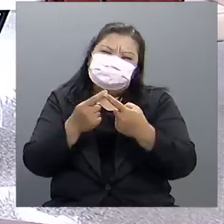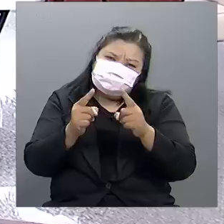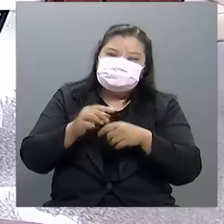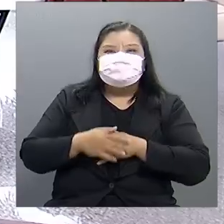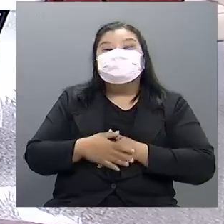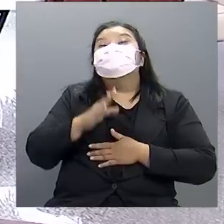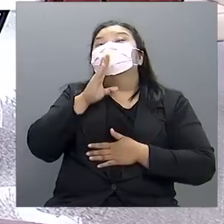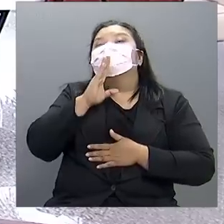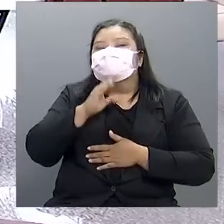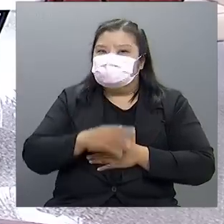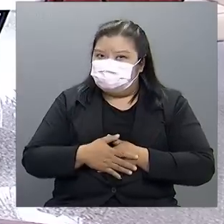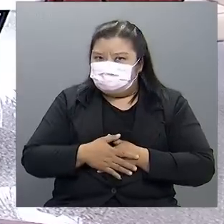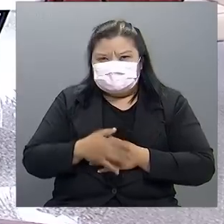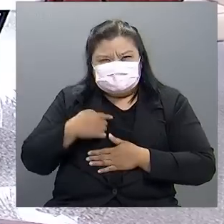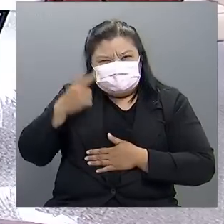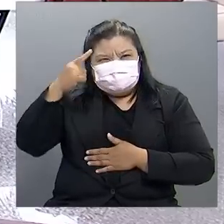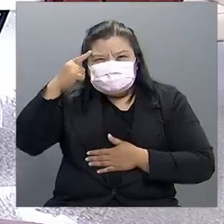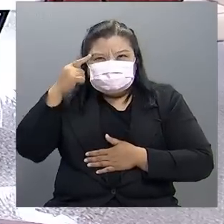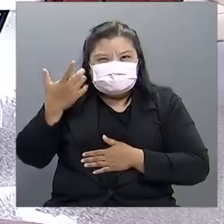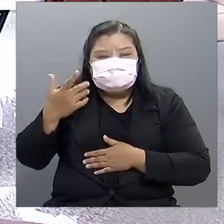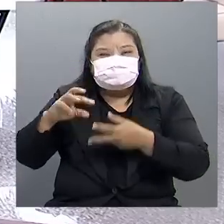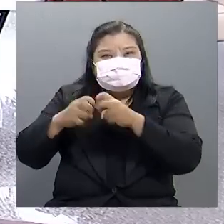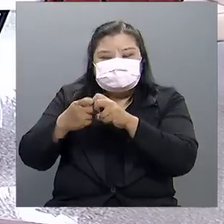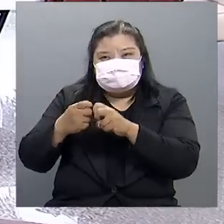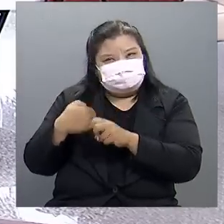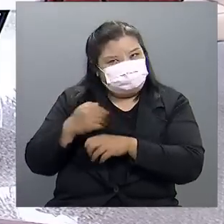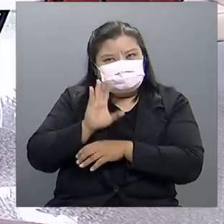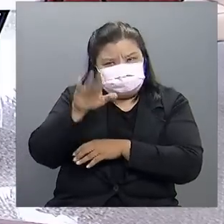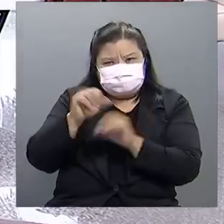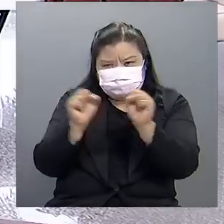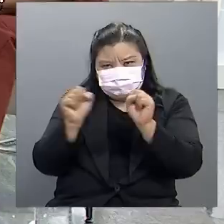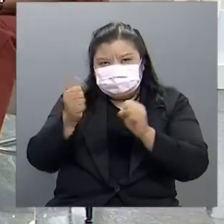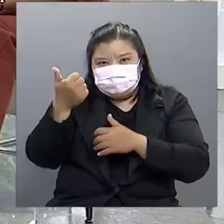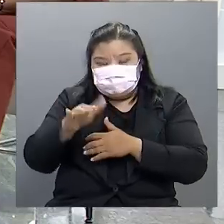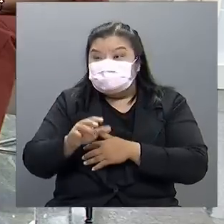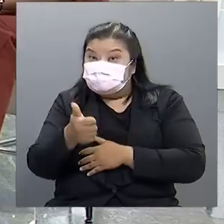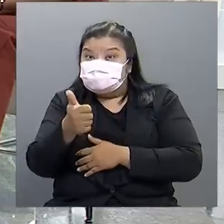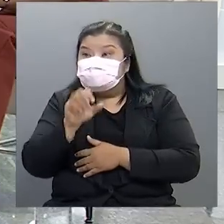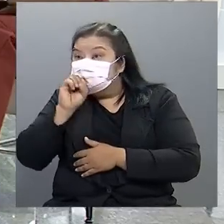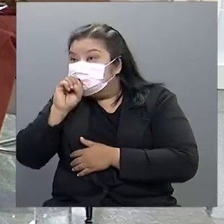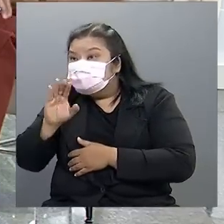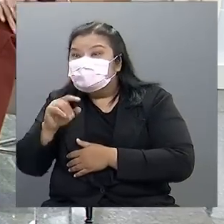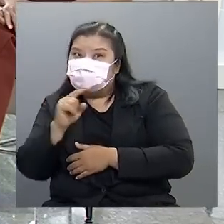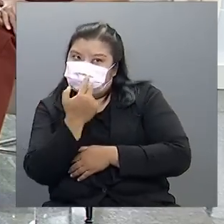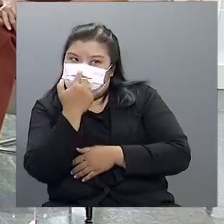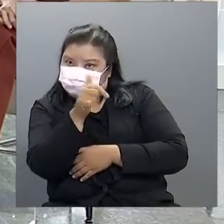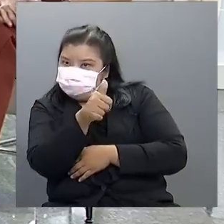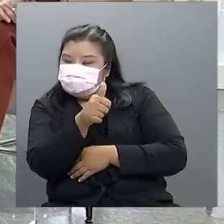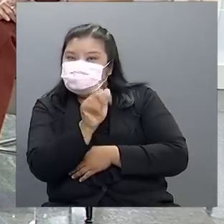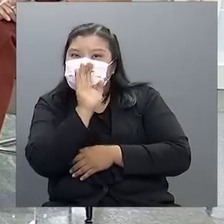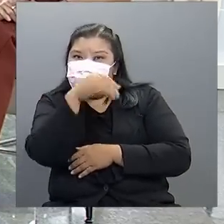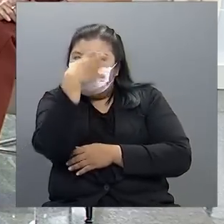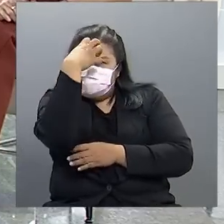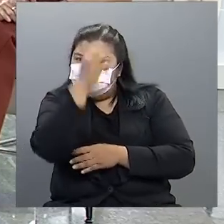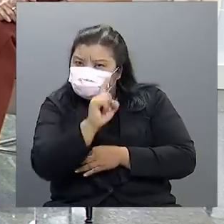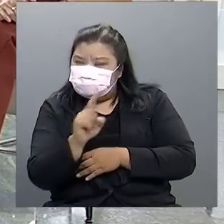Xin klegschไม่ได้ เช้าบ้านทไดารัผกทพตงตดต่อตอนทีี่เขาดูช้างเป็อ่านช้างออกจะไดไมใช้ความรนแ